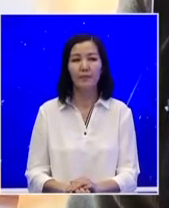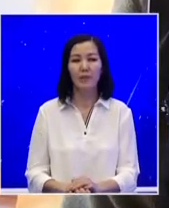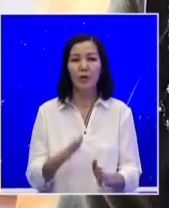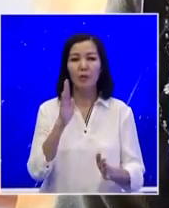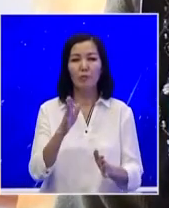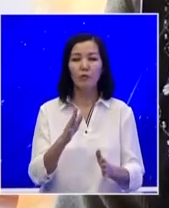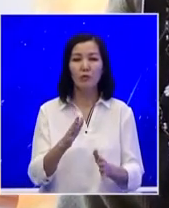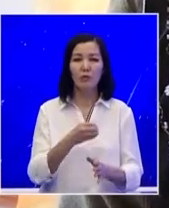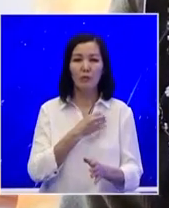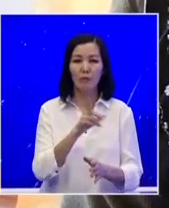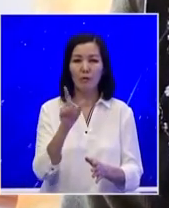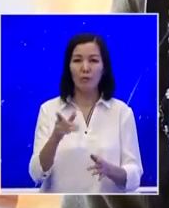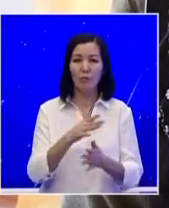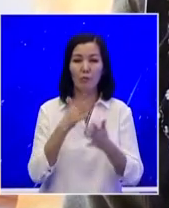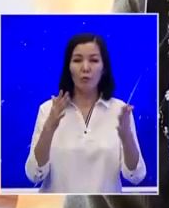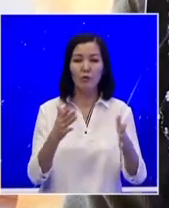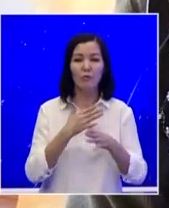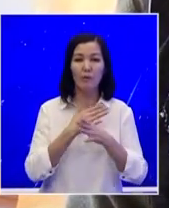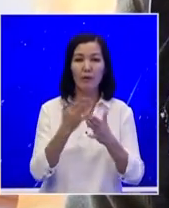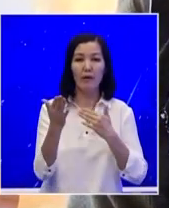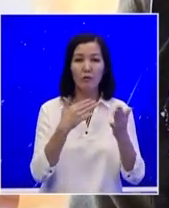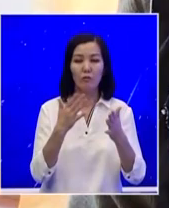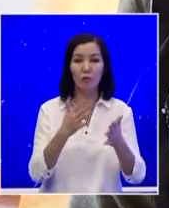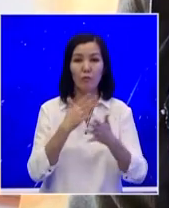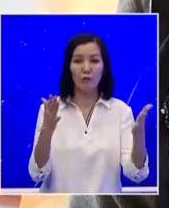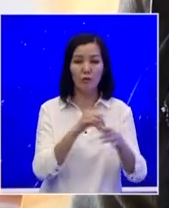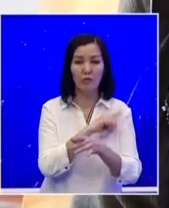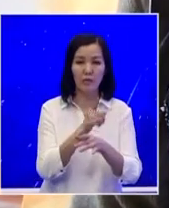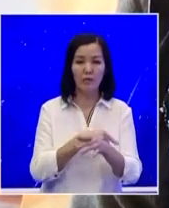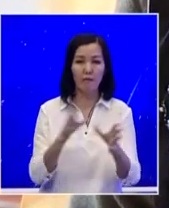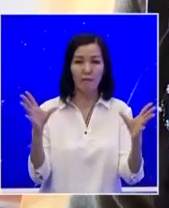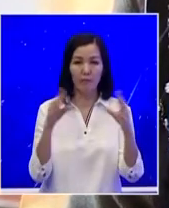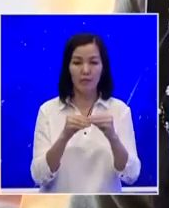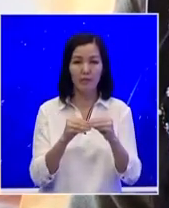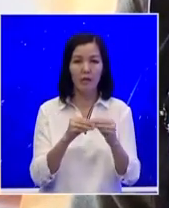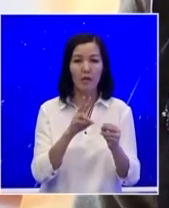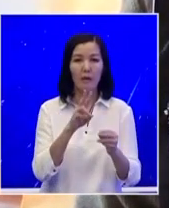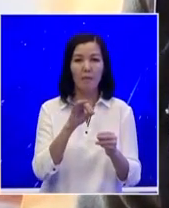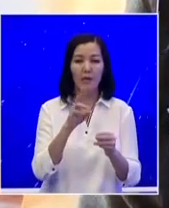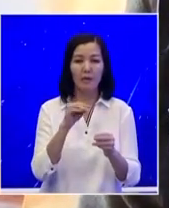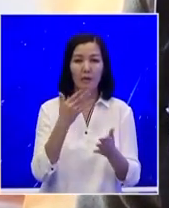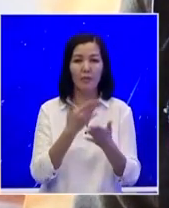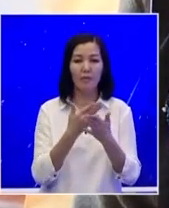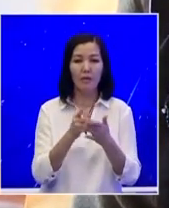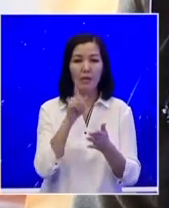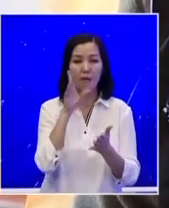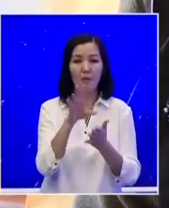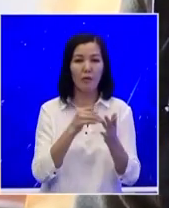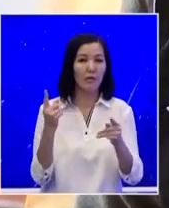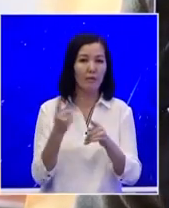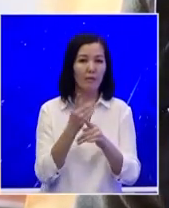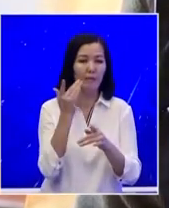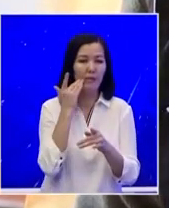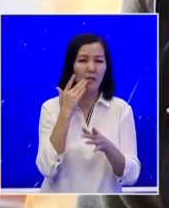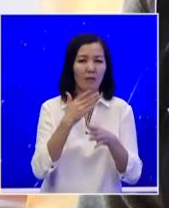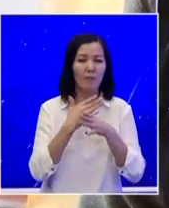Пусть таких неравнодушных людей будет больше. Помогая друг другу, мы становимся сильнее вместе. Молдияр Нурмалдаев – пример для молодежи. Он уже не первый раз